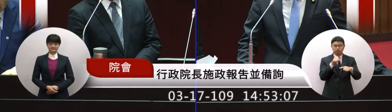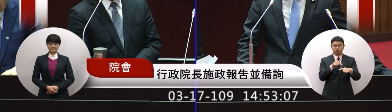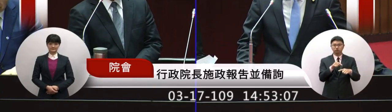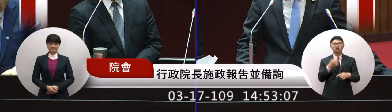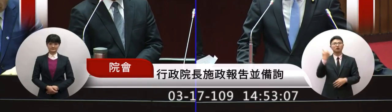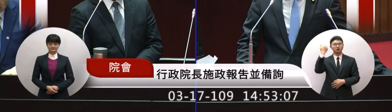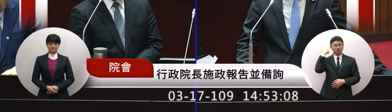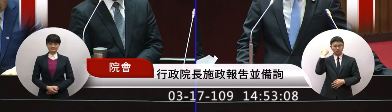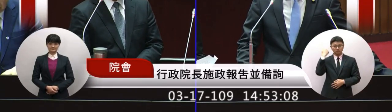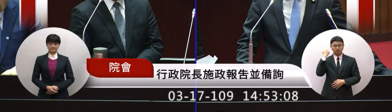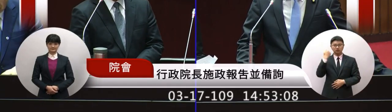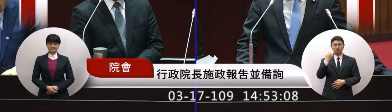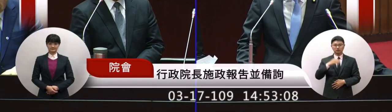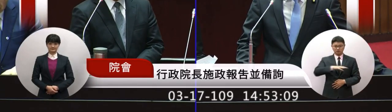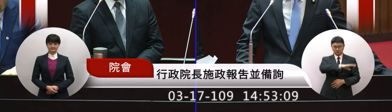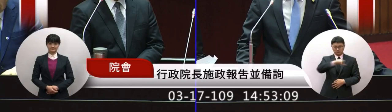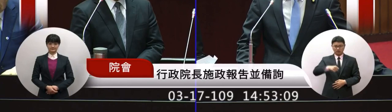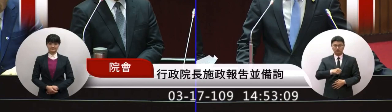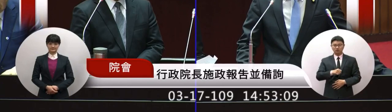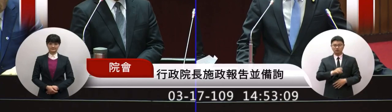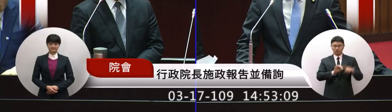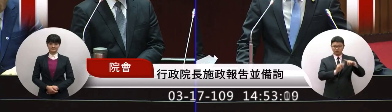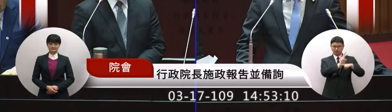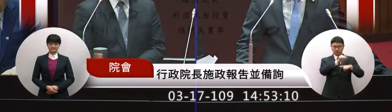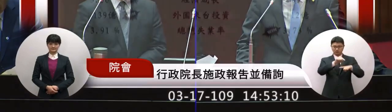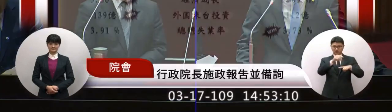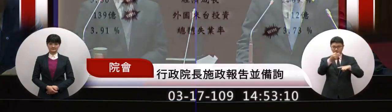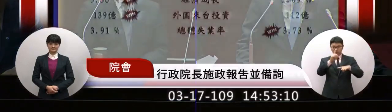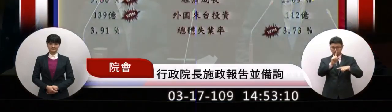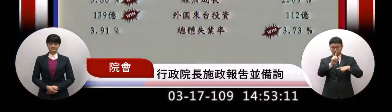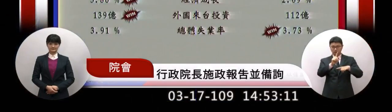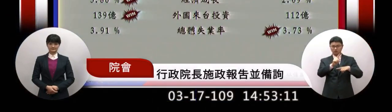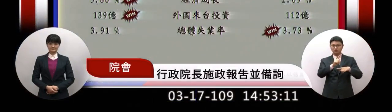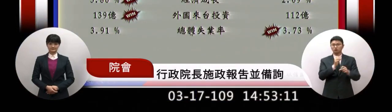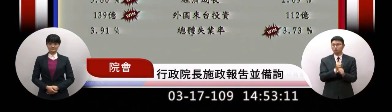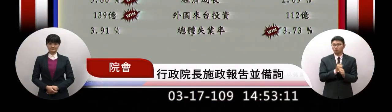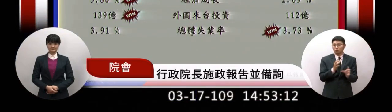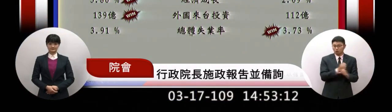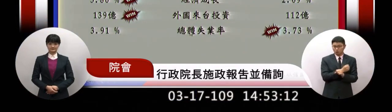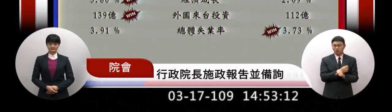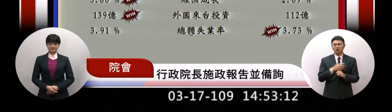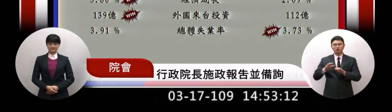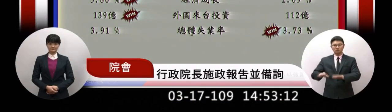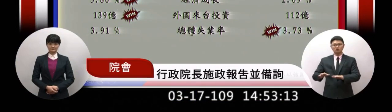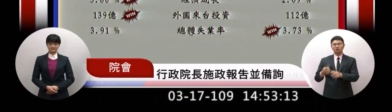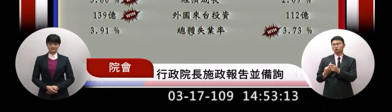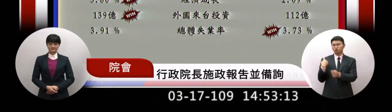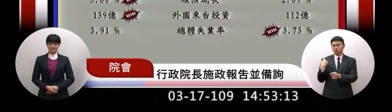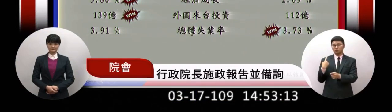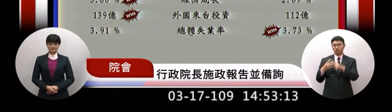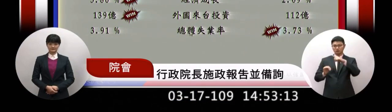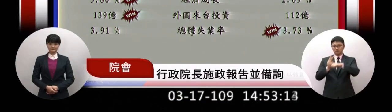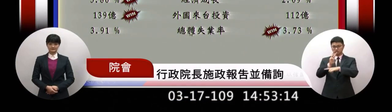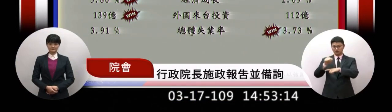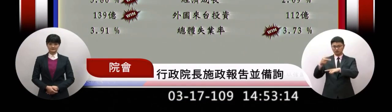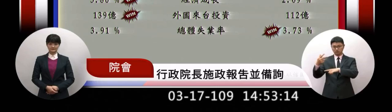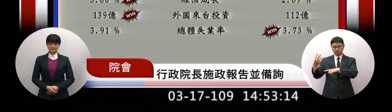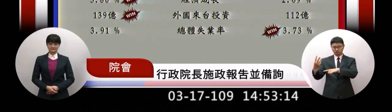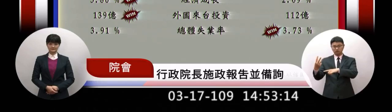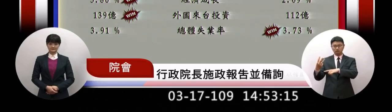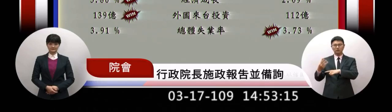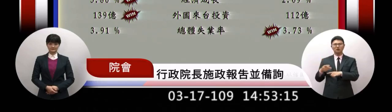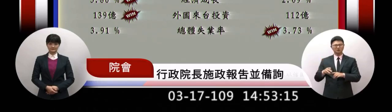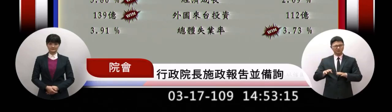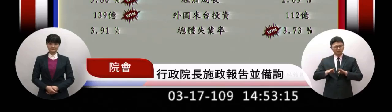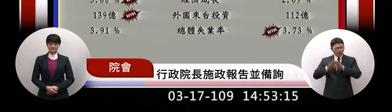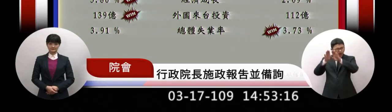当年总体失业率3.91%，去年的总体失业率3.73%，有